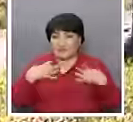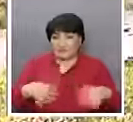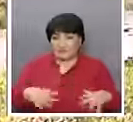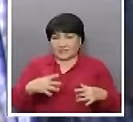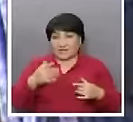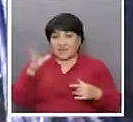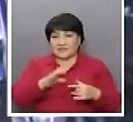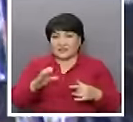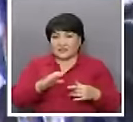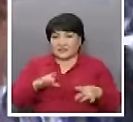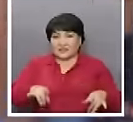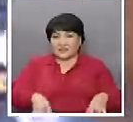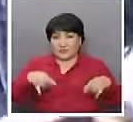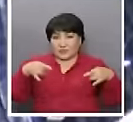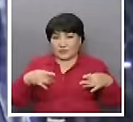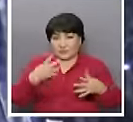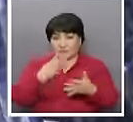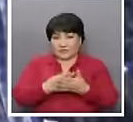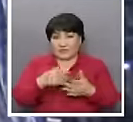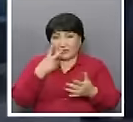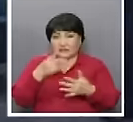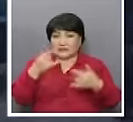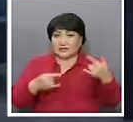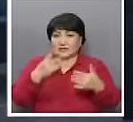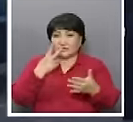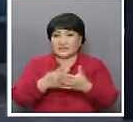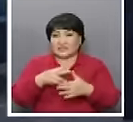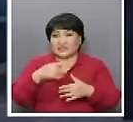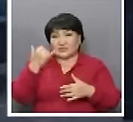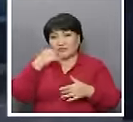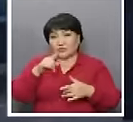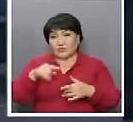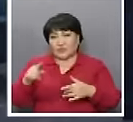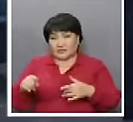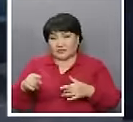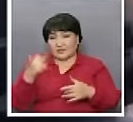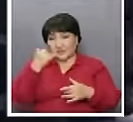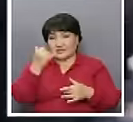Із-түссіз жоғалған жігітті көргендер болса, экранда көрсетілген телефон нөмірлеріне хабарласа алады.